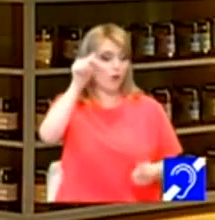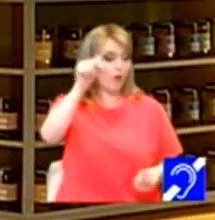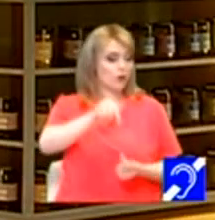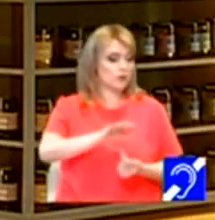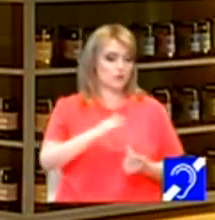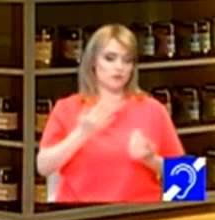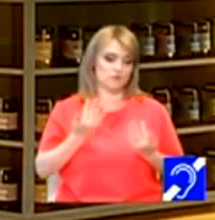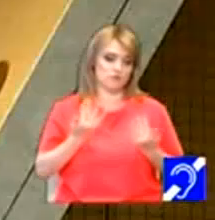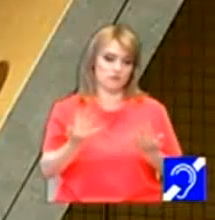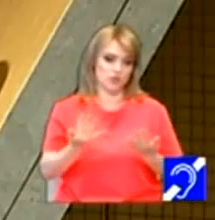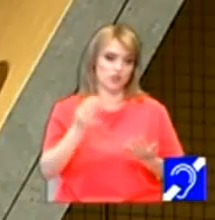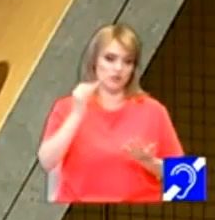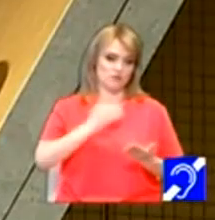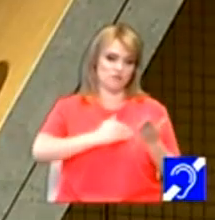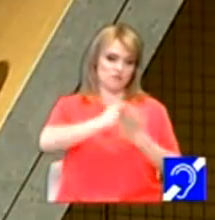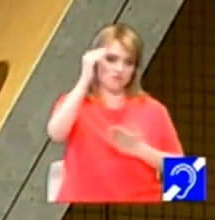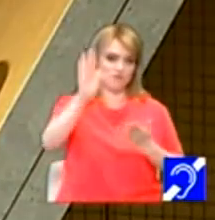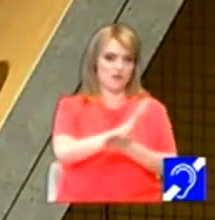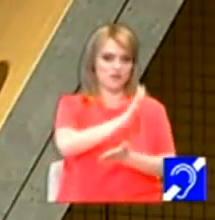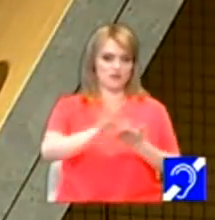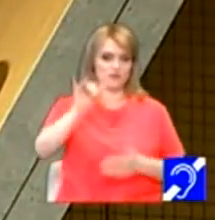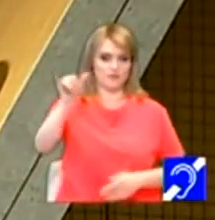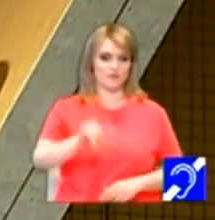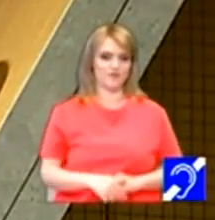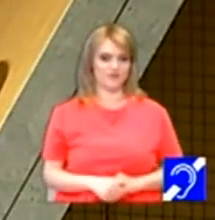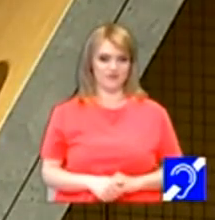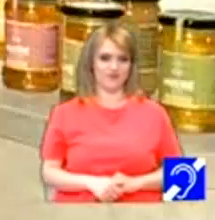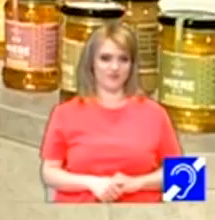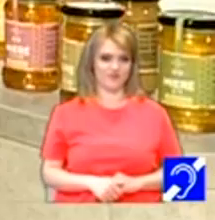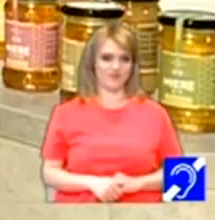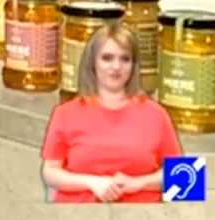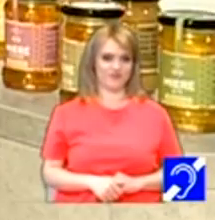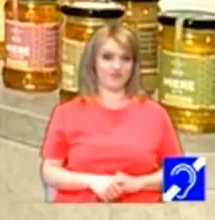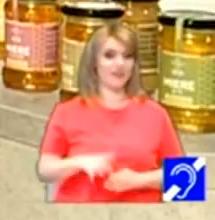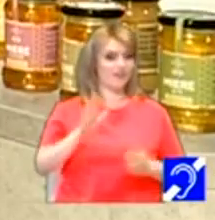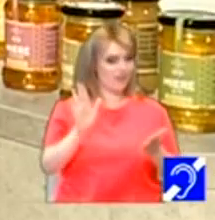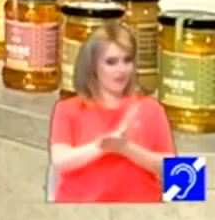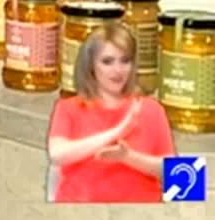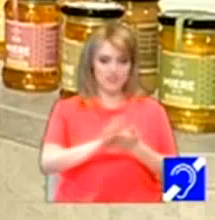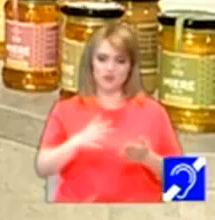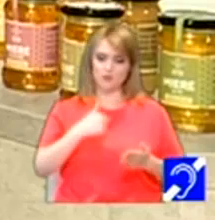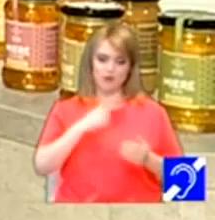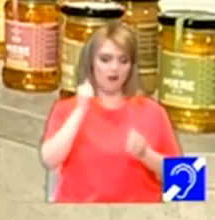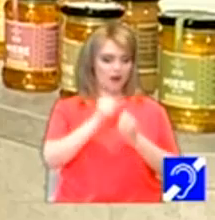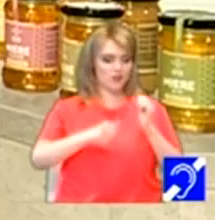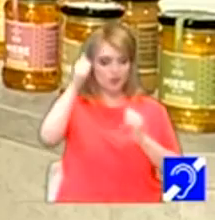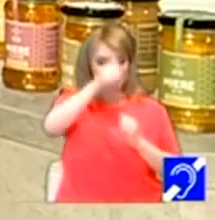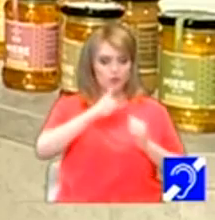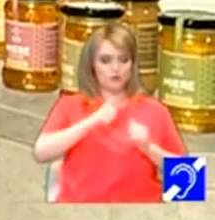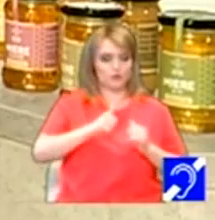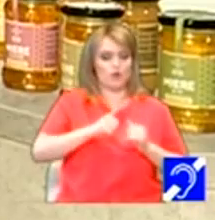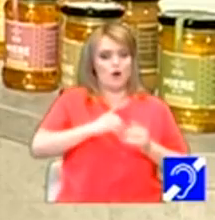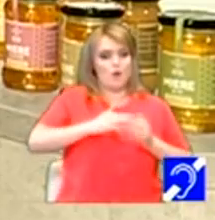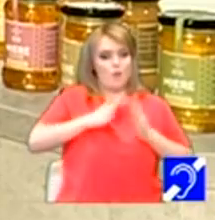celor mai înalte exigențe europene. Parametrii de calitate pentru miere de la an la an sunt din ce în ce mai riguroși,